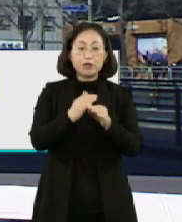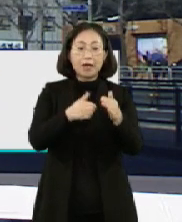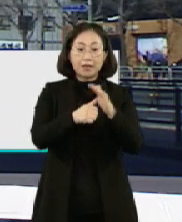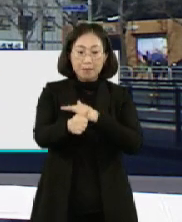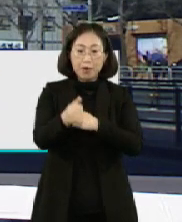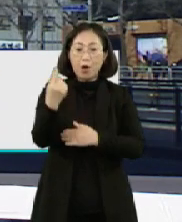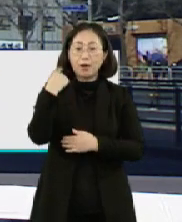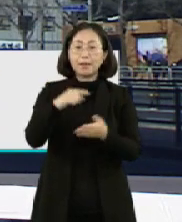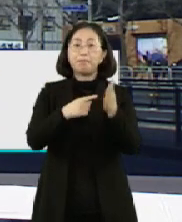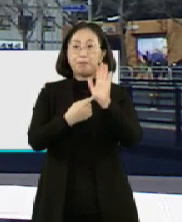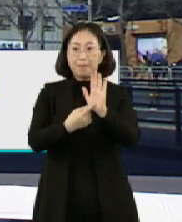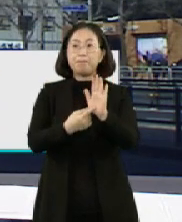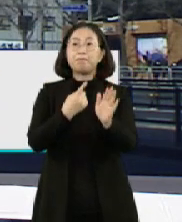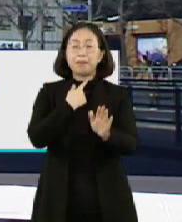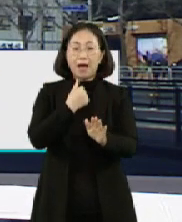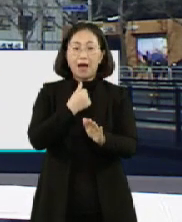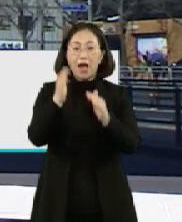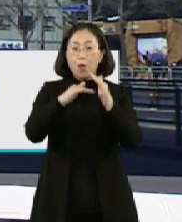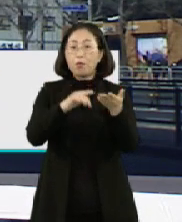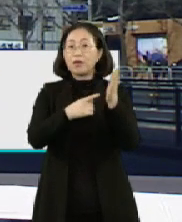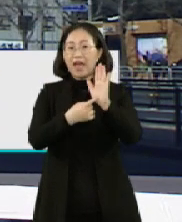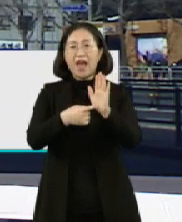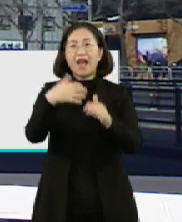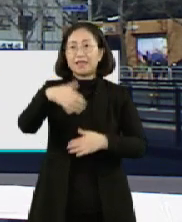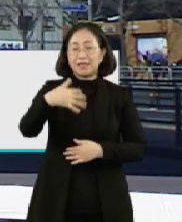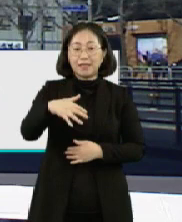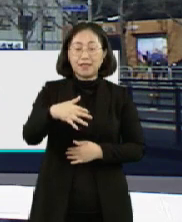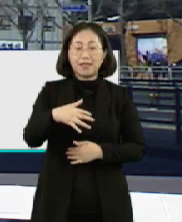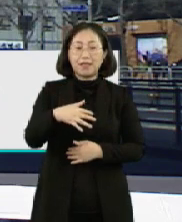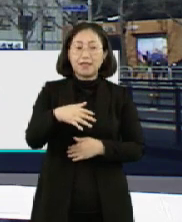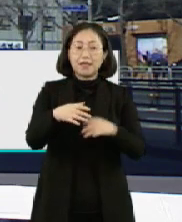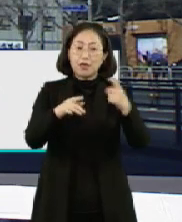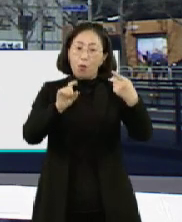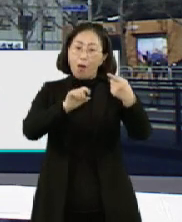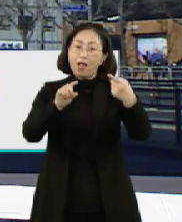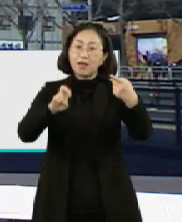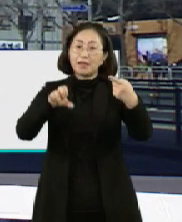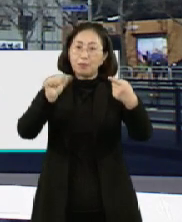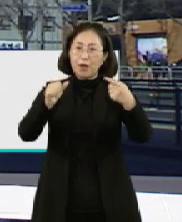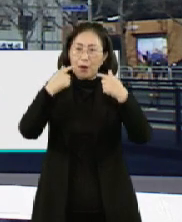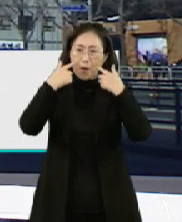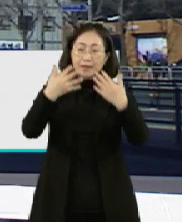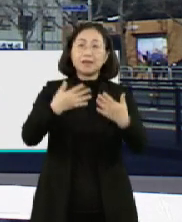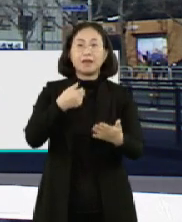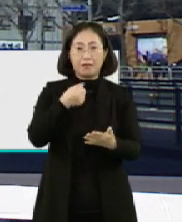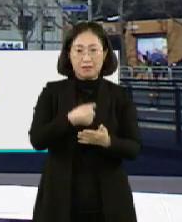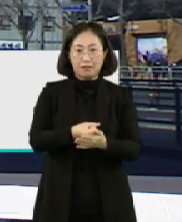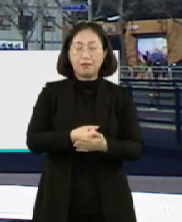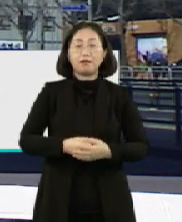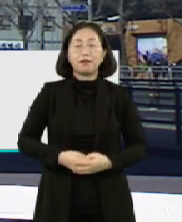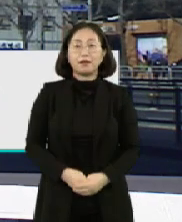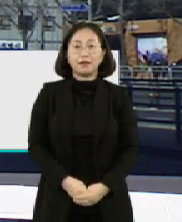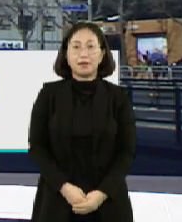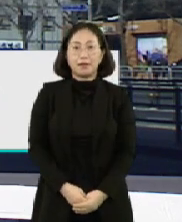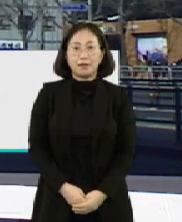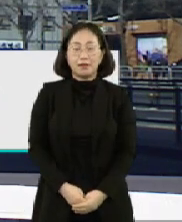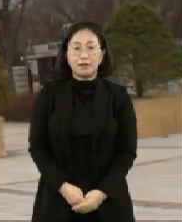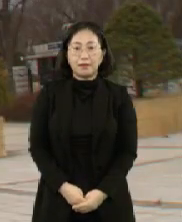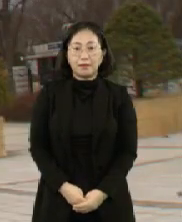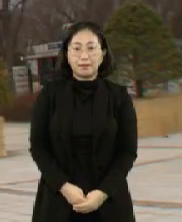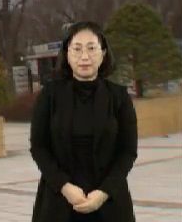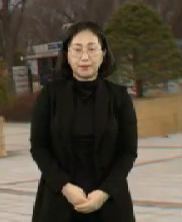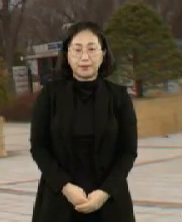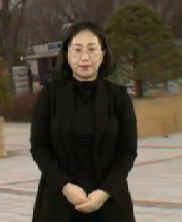이미 밝힌 바 있지만 공개를 놓고 미뤄왔는데 25일 확정될 예정입니다. 장석영 기자입니다.